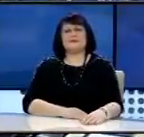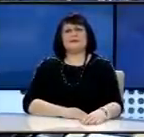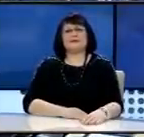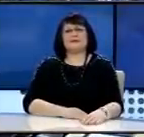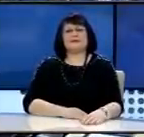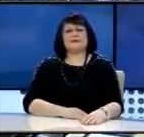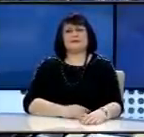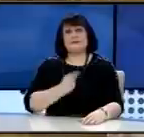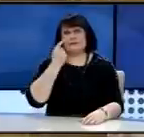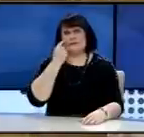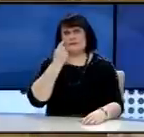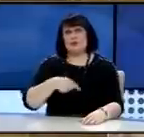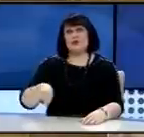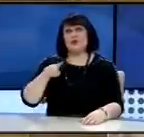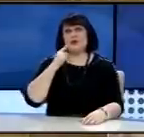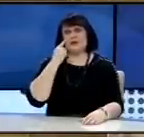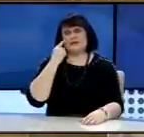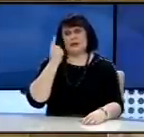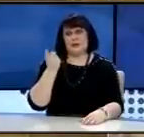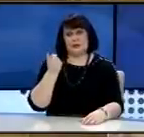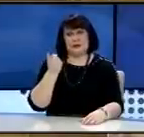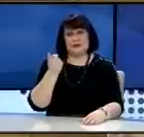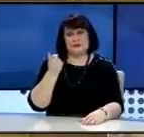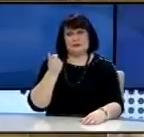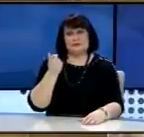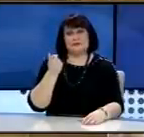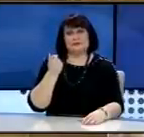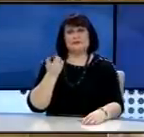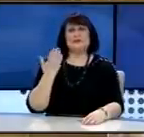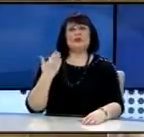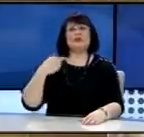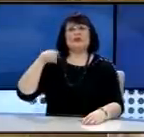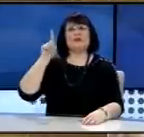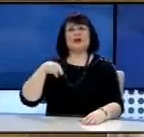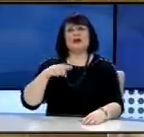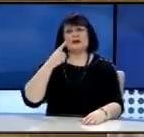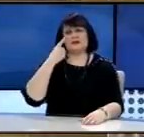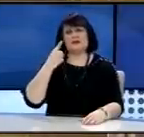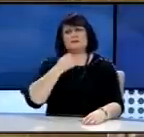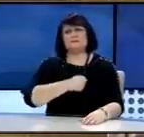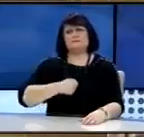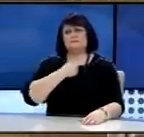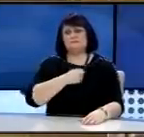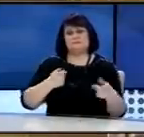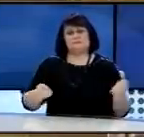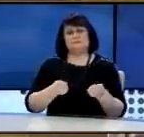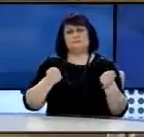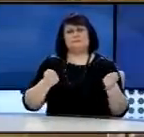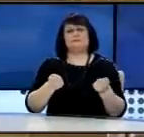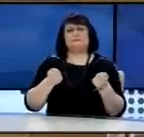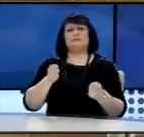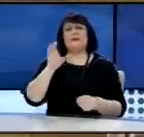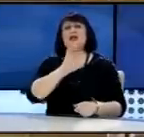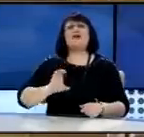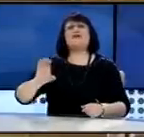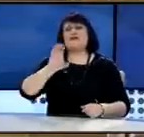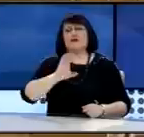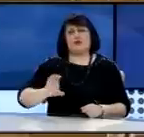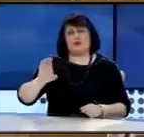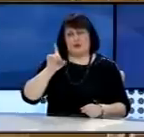Παρακολουθούμε όλοι τις τελευταίες μέρες να συντελούνται δραματικές εξελίξεις στην Ευρωπαϊκή Ήπειρο.